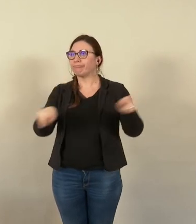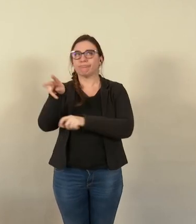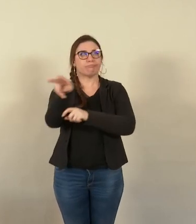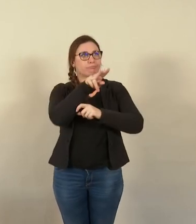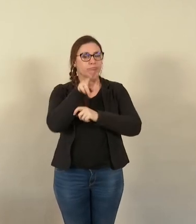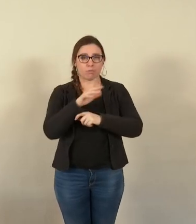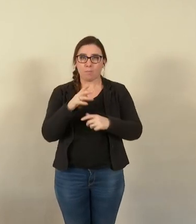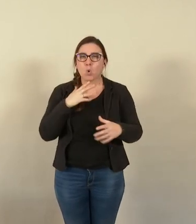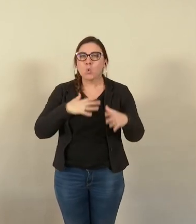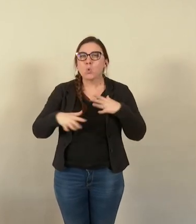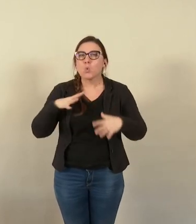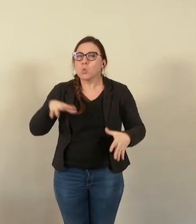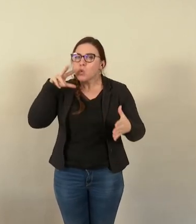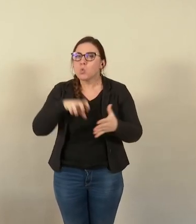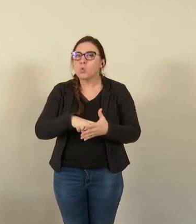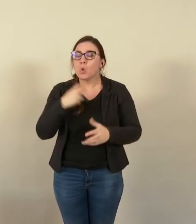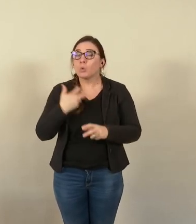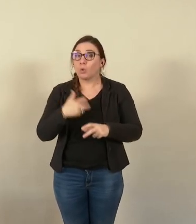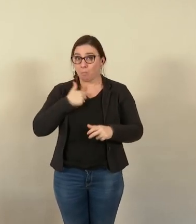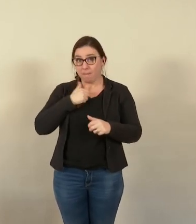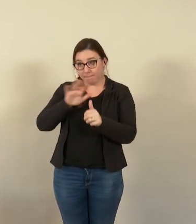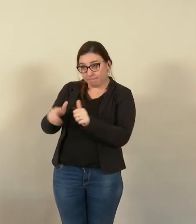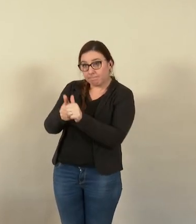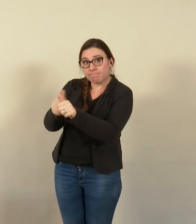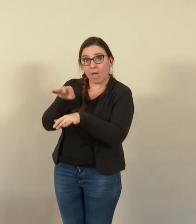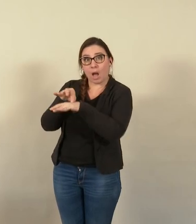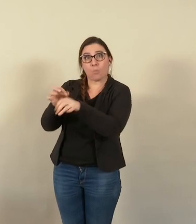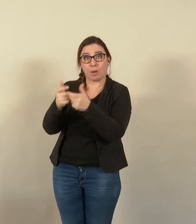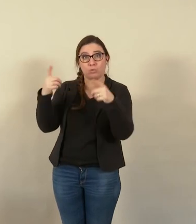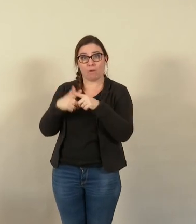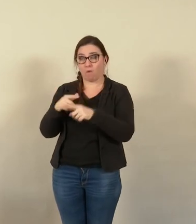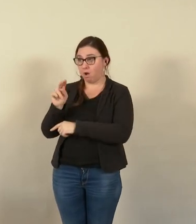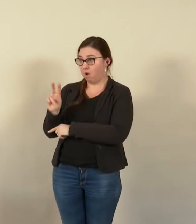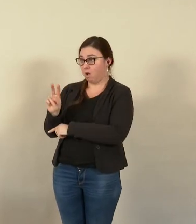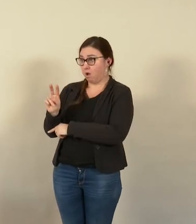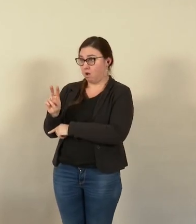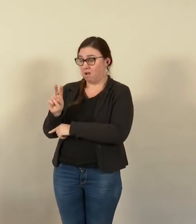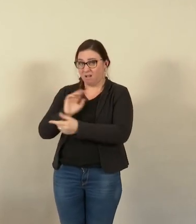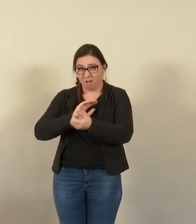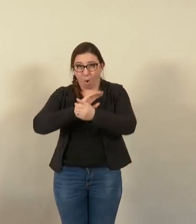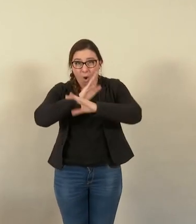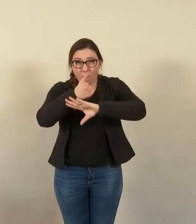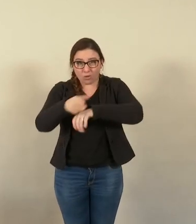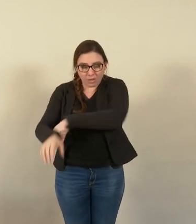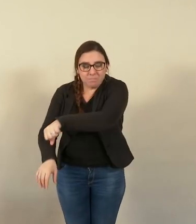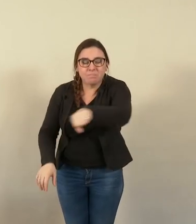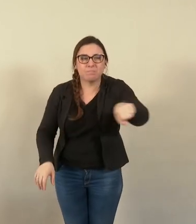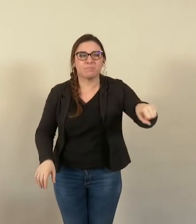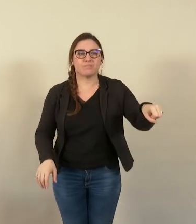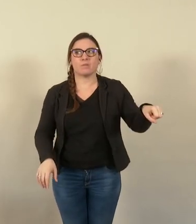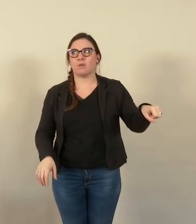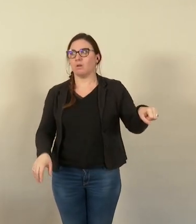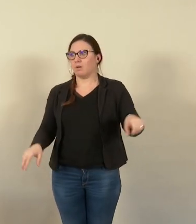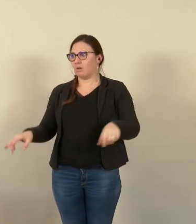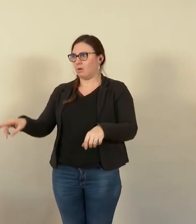éprouvant puisqu'il implique et pour les avoir accompagné à plusieurs reprises je peux en témoigner de rentrer dans les logements des des personnes et de